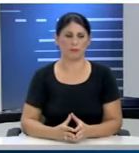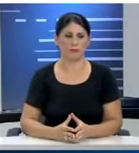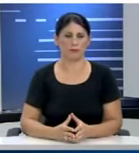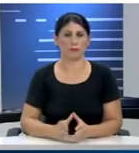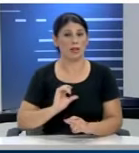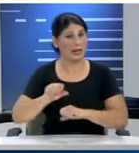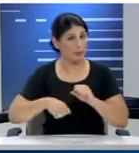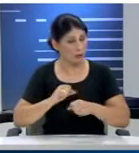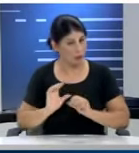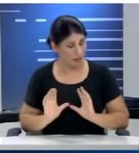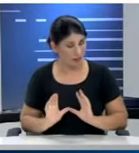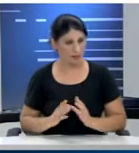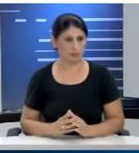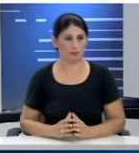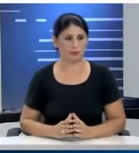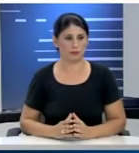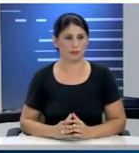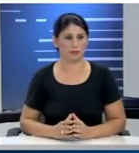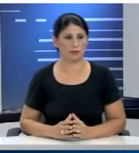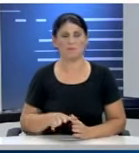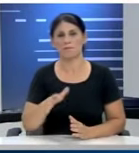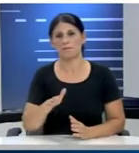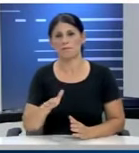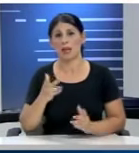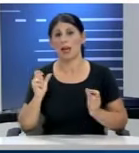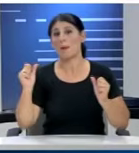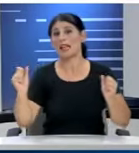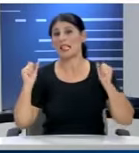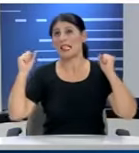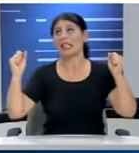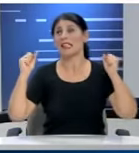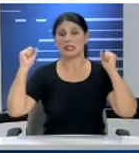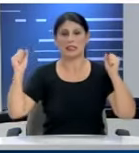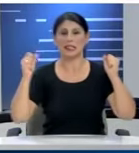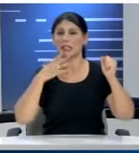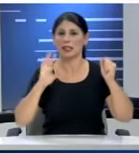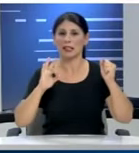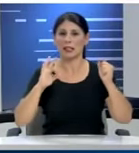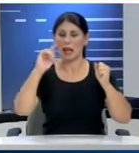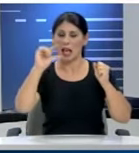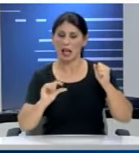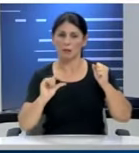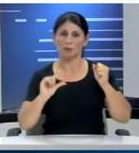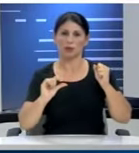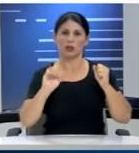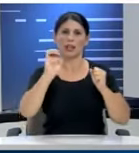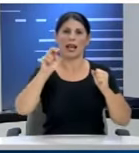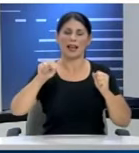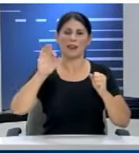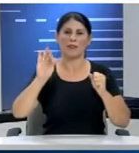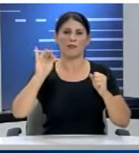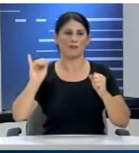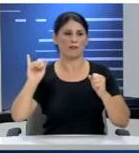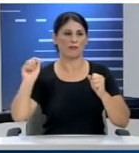να προσπαθείτε σχεδόν να πανηγυρίζετε, γιατί θα πάτε, λέει, την έκπτωση του έμφυα 300 εκατομμύρια